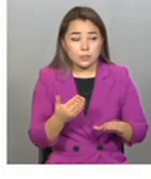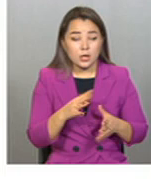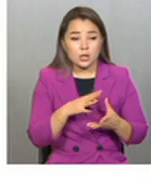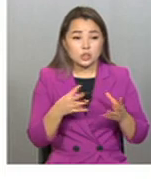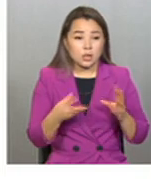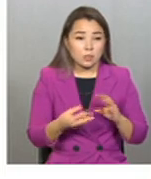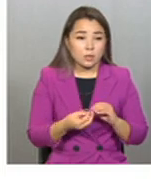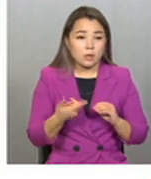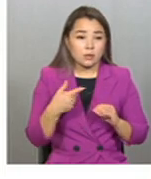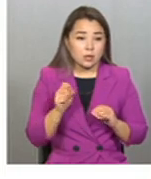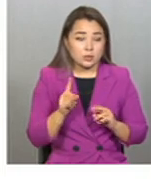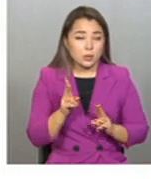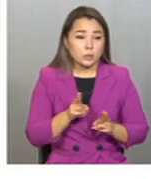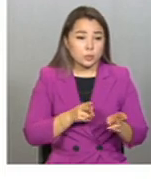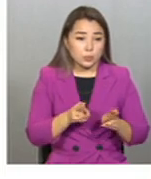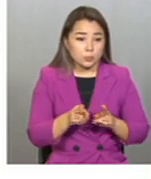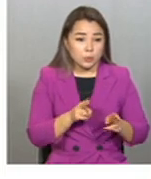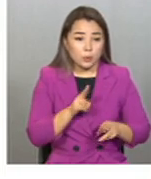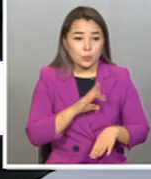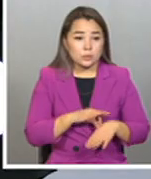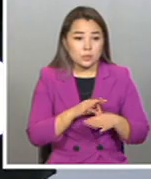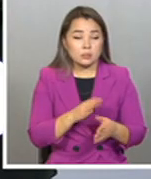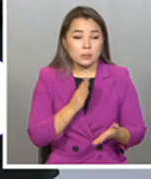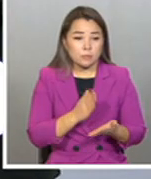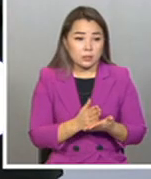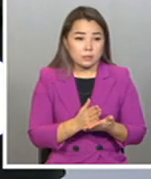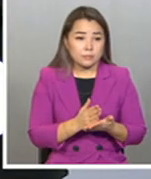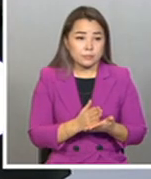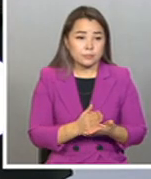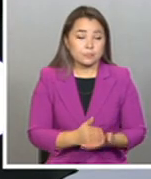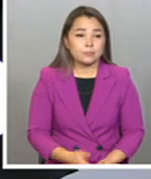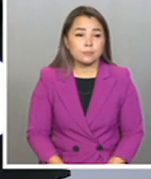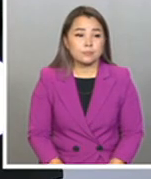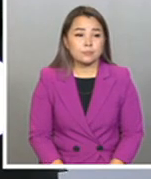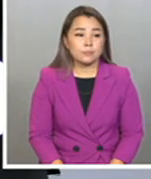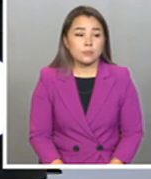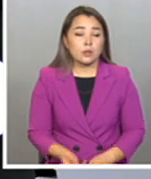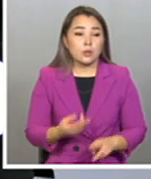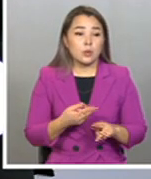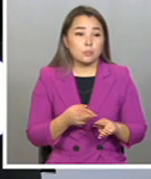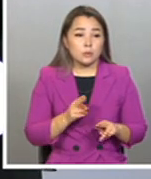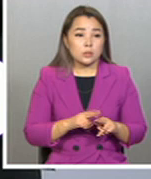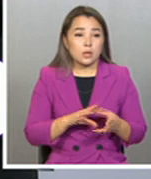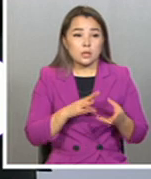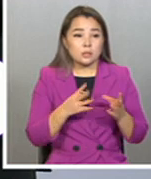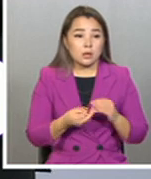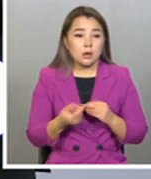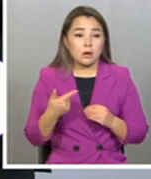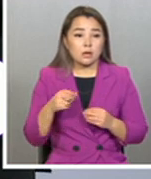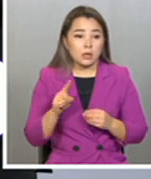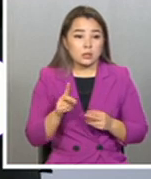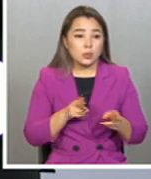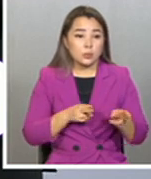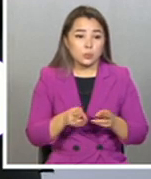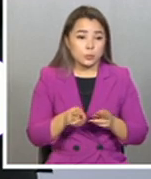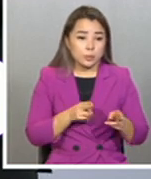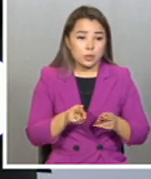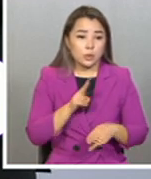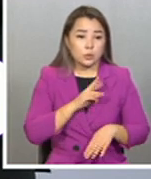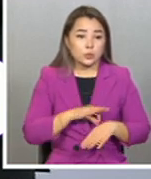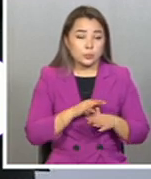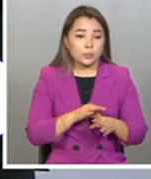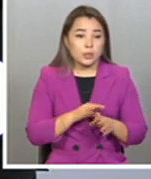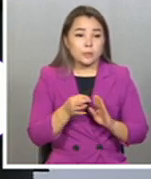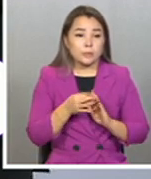газ турбинасын қозғалысқа келтіреді. Газ турбинасын қозғалысқа келтіреді. Демек, бұл жалпы газ турбинасының жұмыс істеу принципі болып